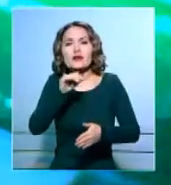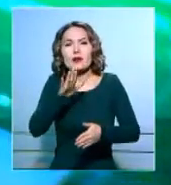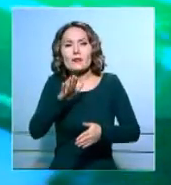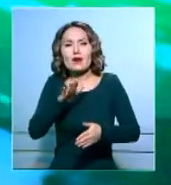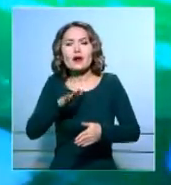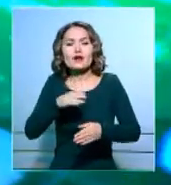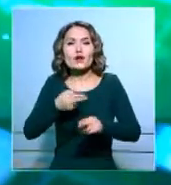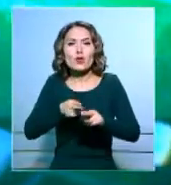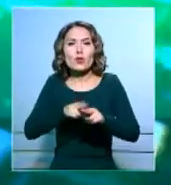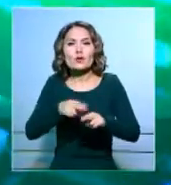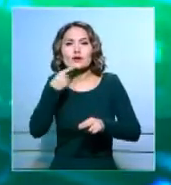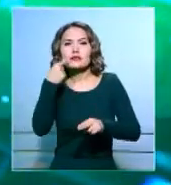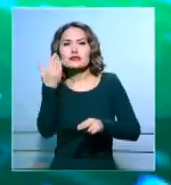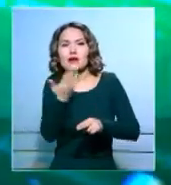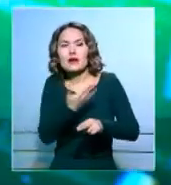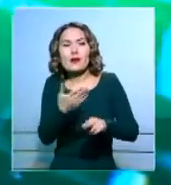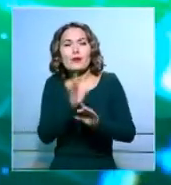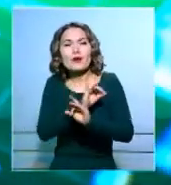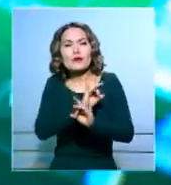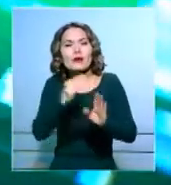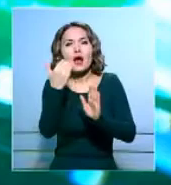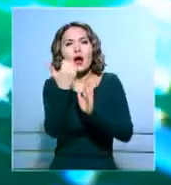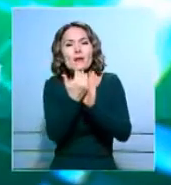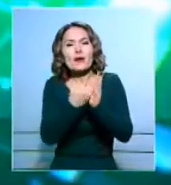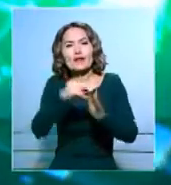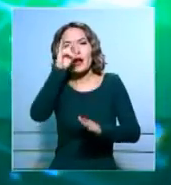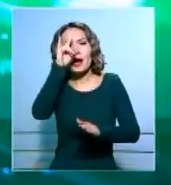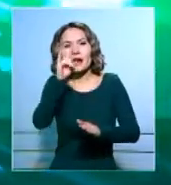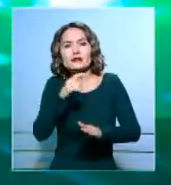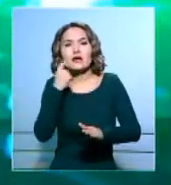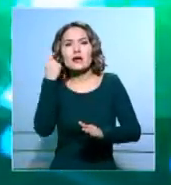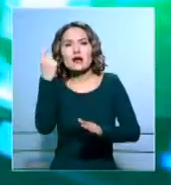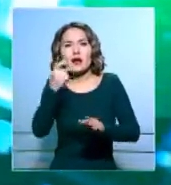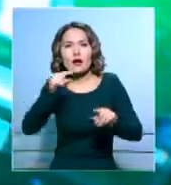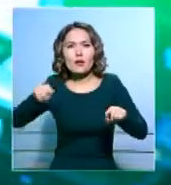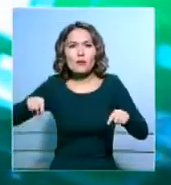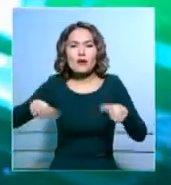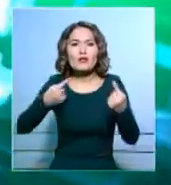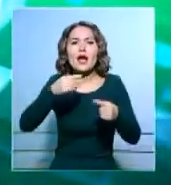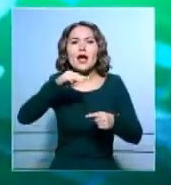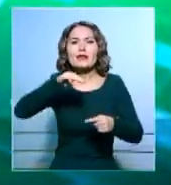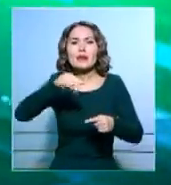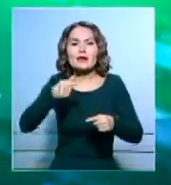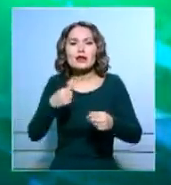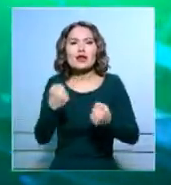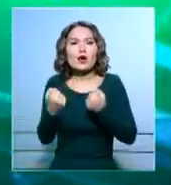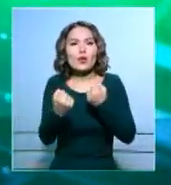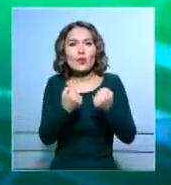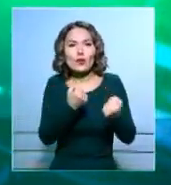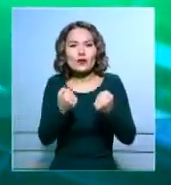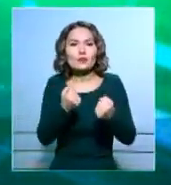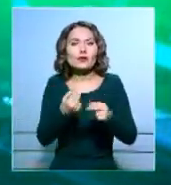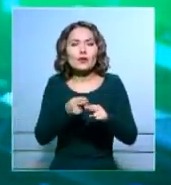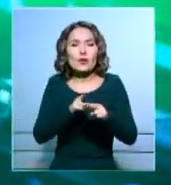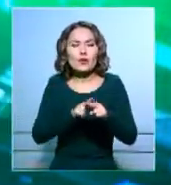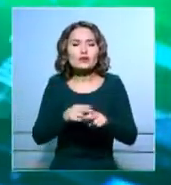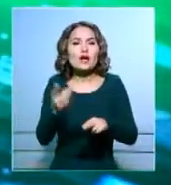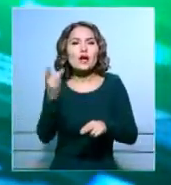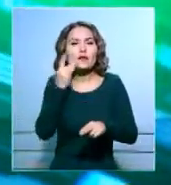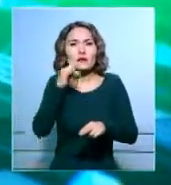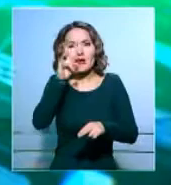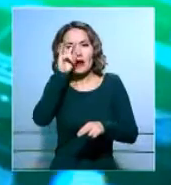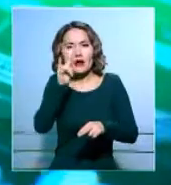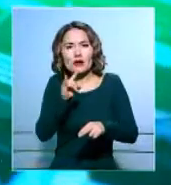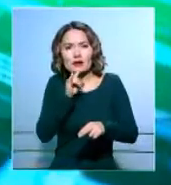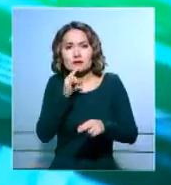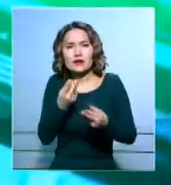жуырда таныстырған бағдарламасы, оның ішінде ел экономикасын көтеріп, ұлттық валютаға басымдық беру, әрі инвесторларды тартуға барынша жағдай жасау